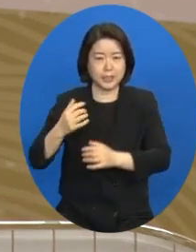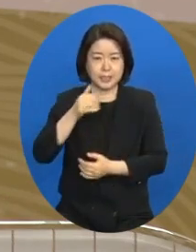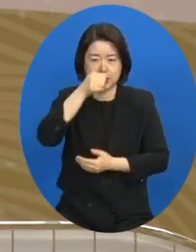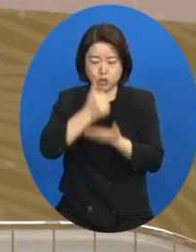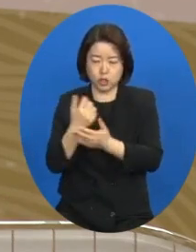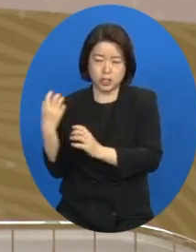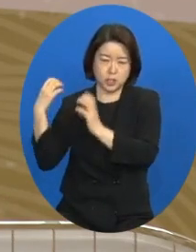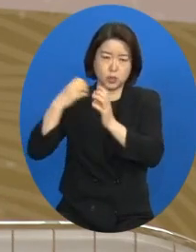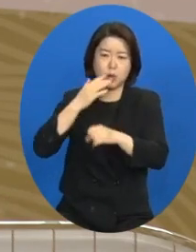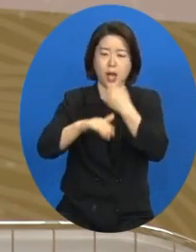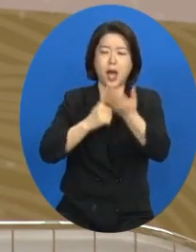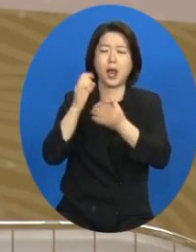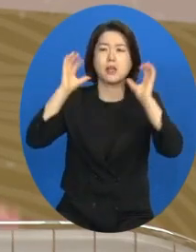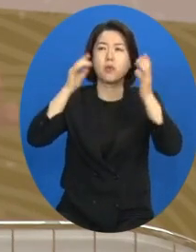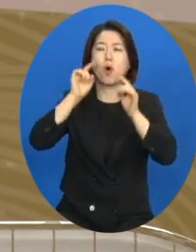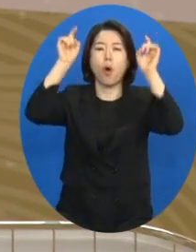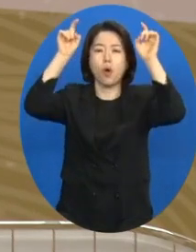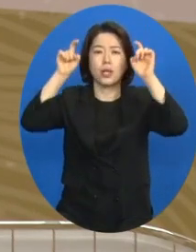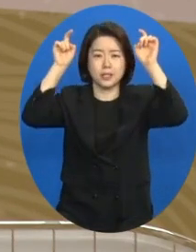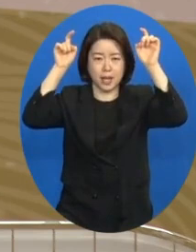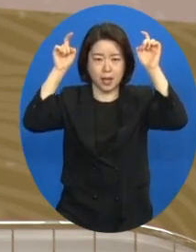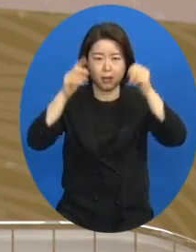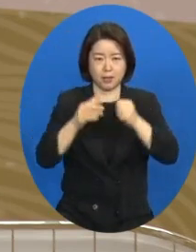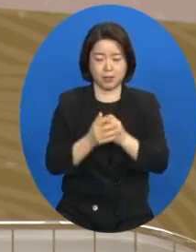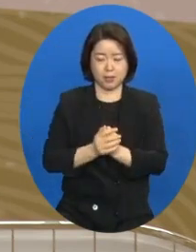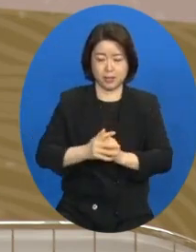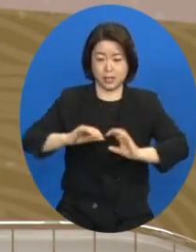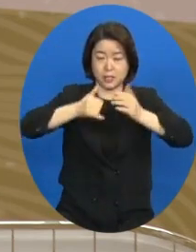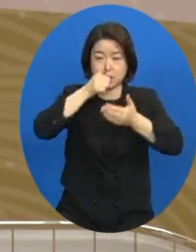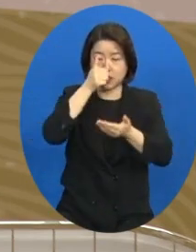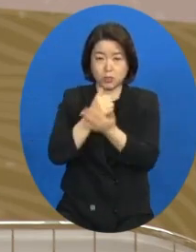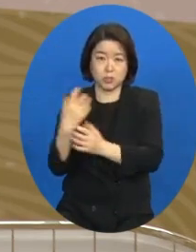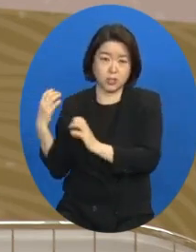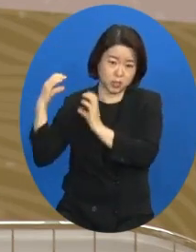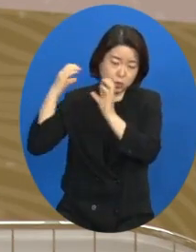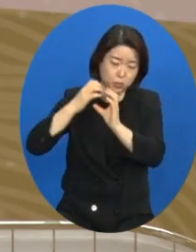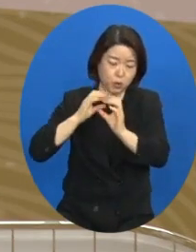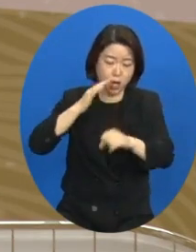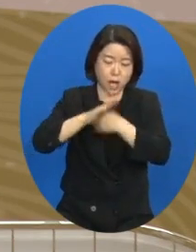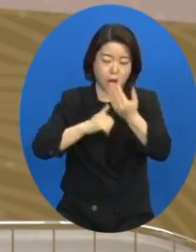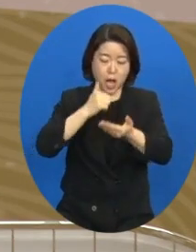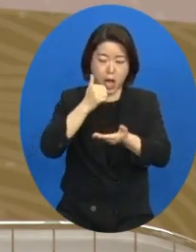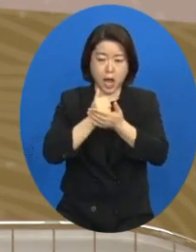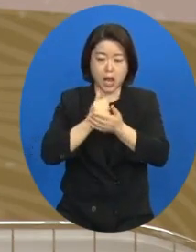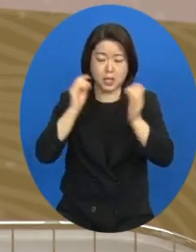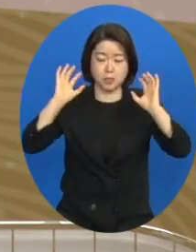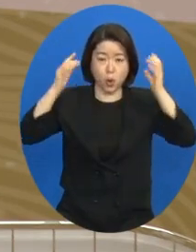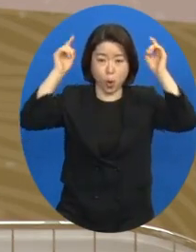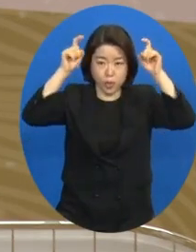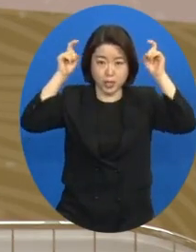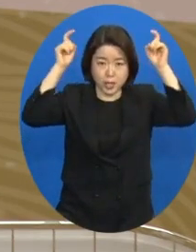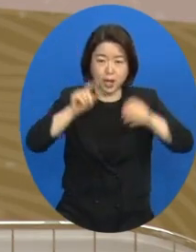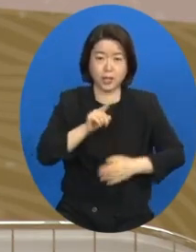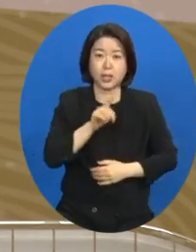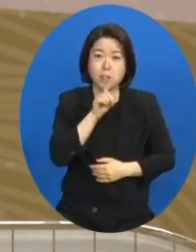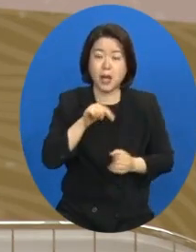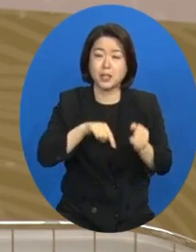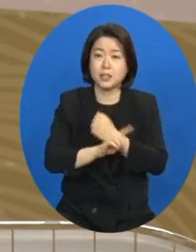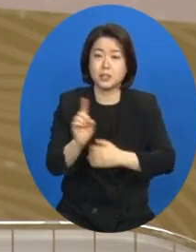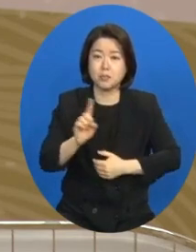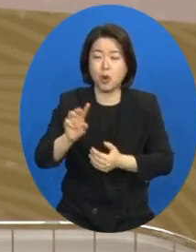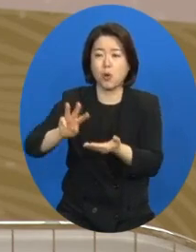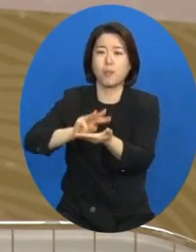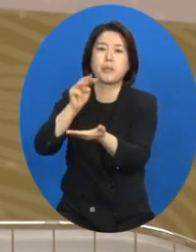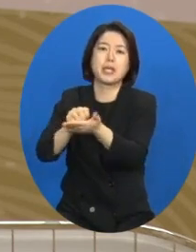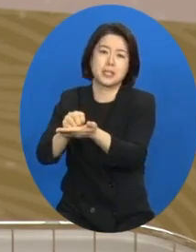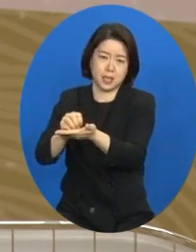어린양 이로다 세상 죄를 지고 가는 하나님의 어린 양 이라는 표현은 메시아 라는 뜻인데 이 하나님의